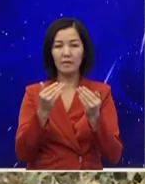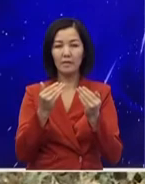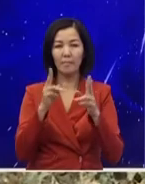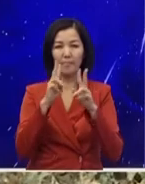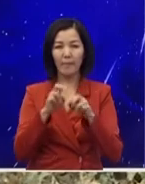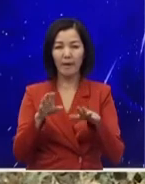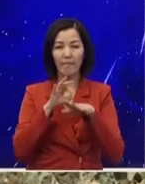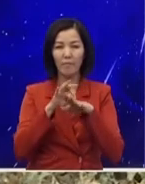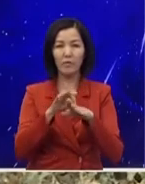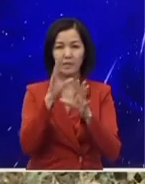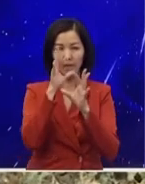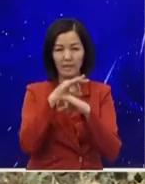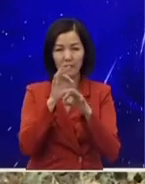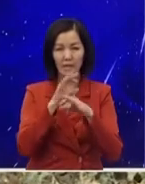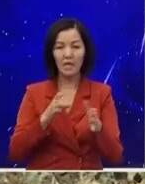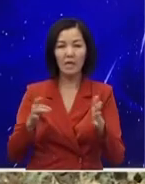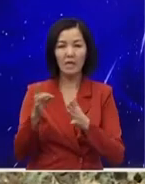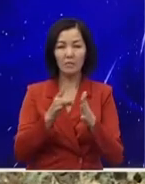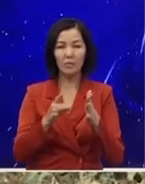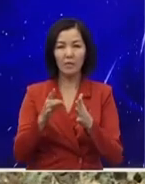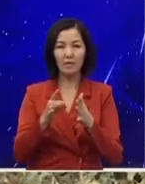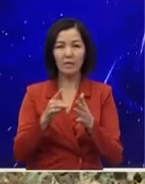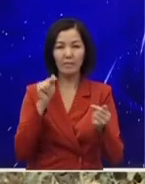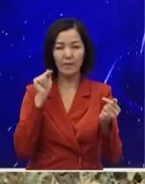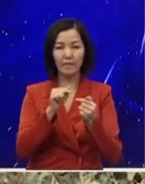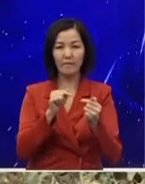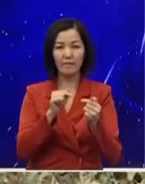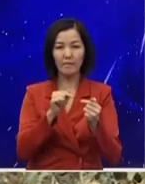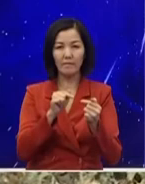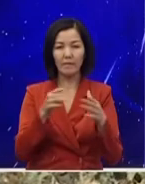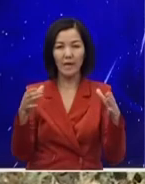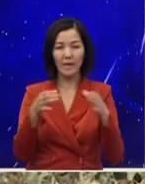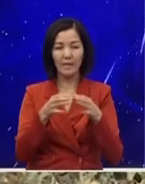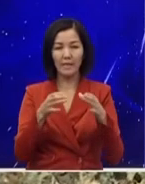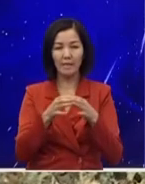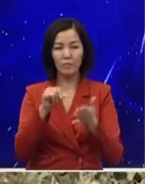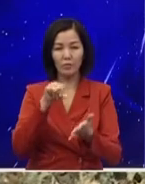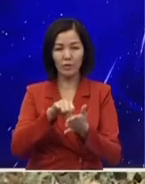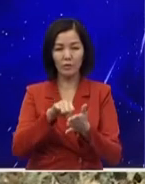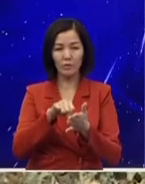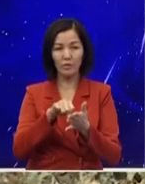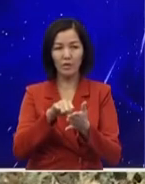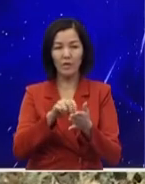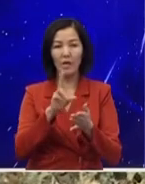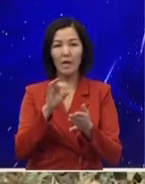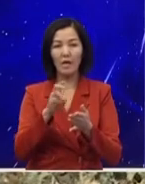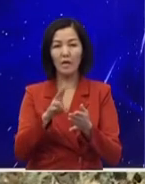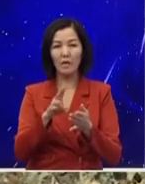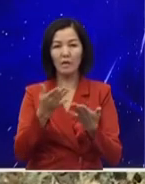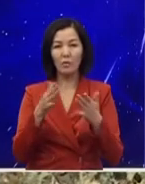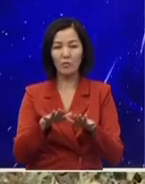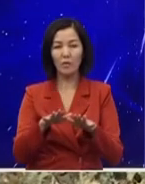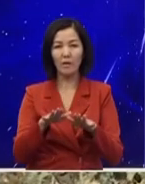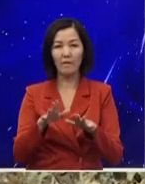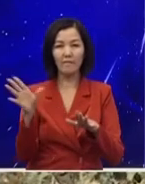проводятся работы республиканским противоэпизоотическим отрядом. как только все